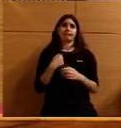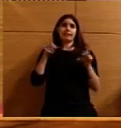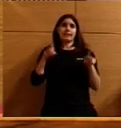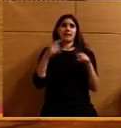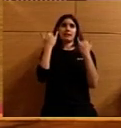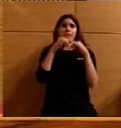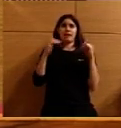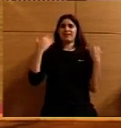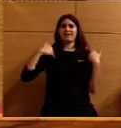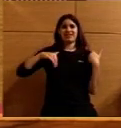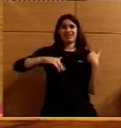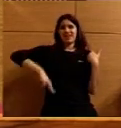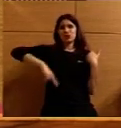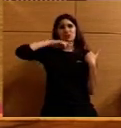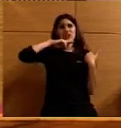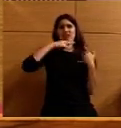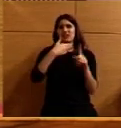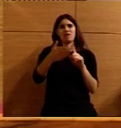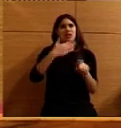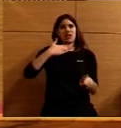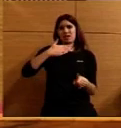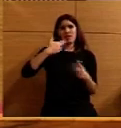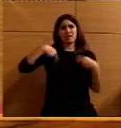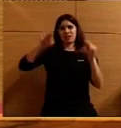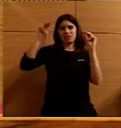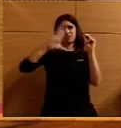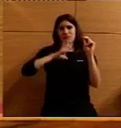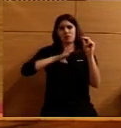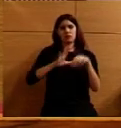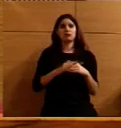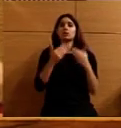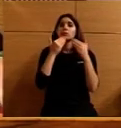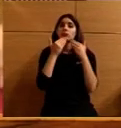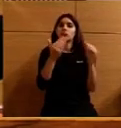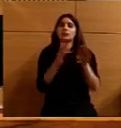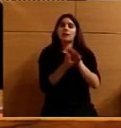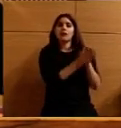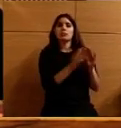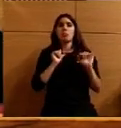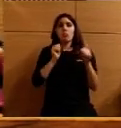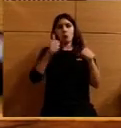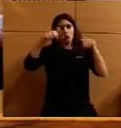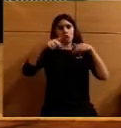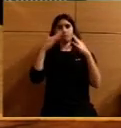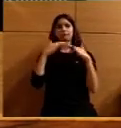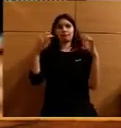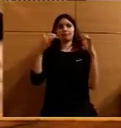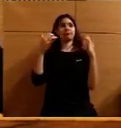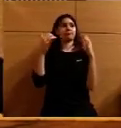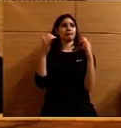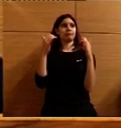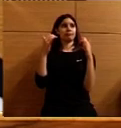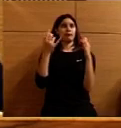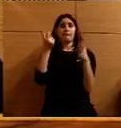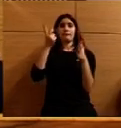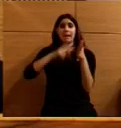Ja n'hi ha prou de violència masclista. Moltes gràcies. Comencem amb la sessió plenària